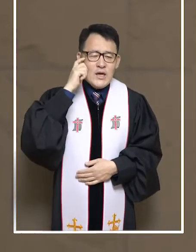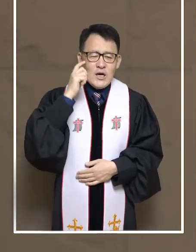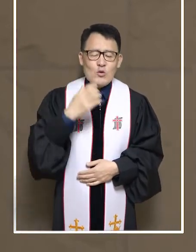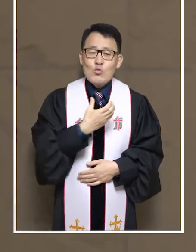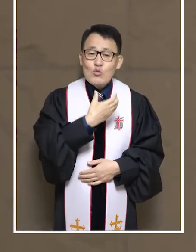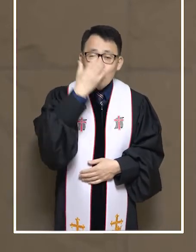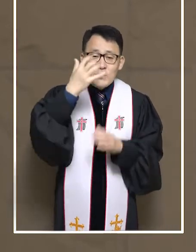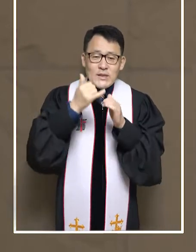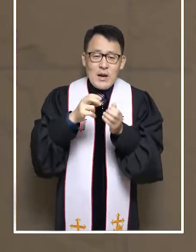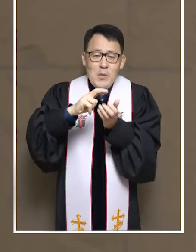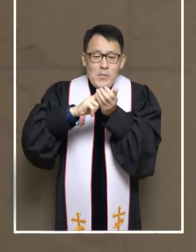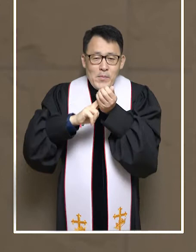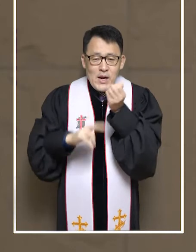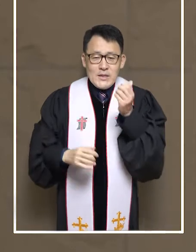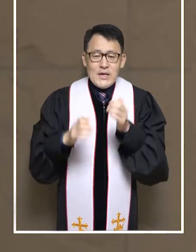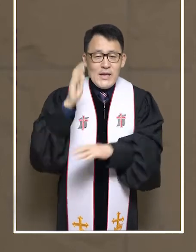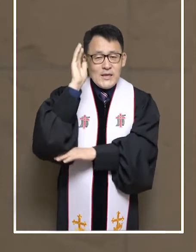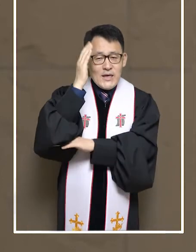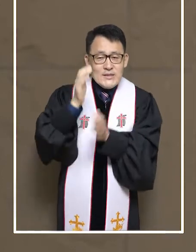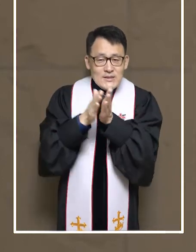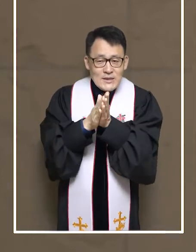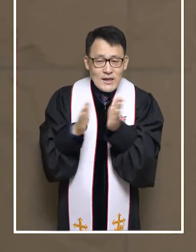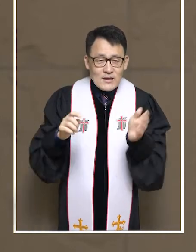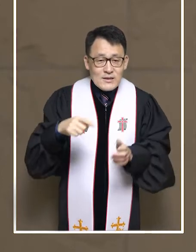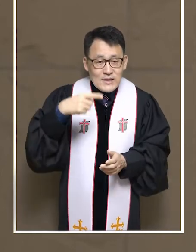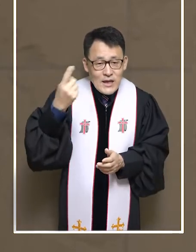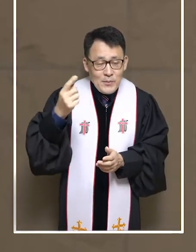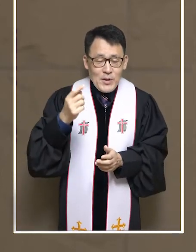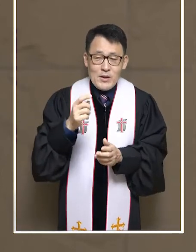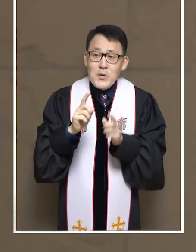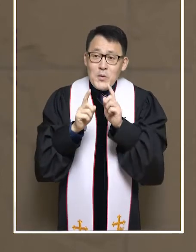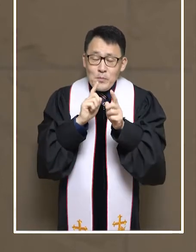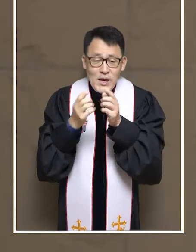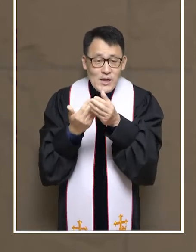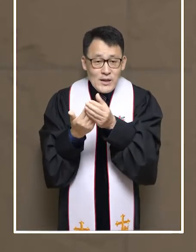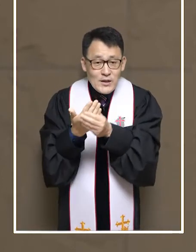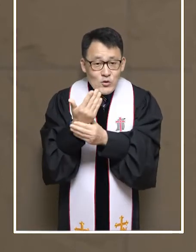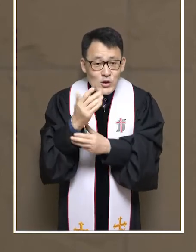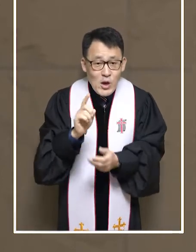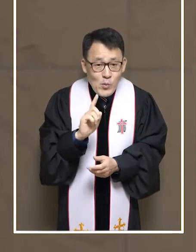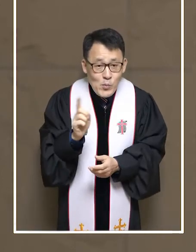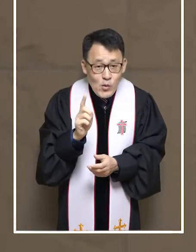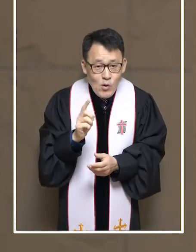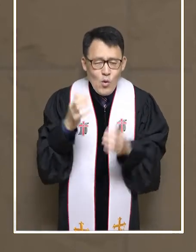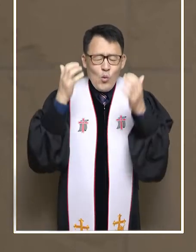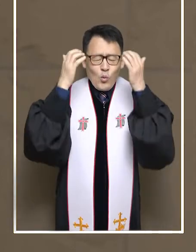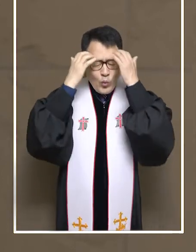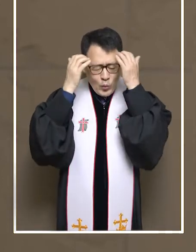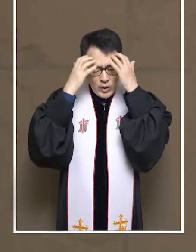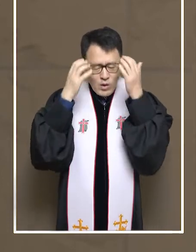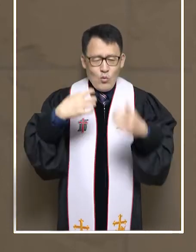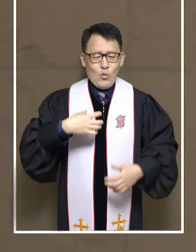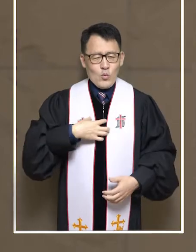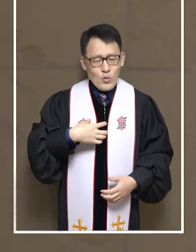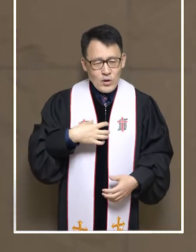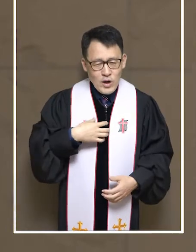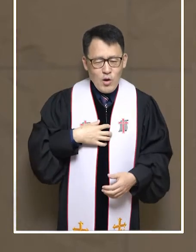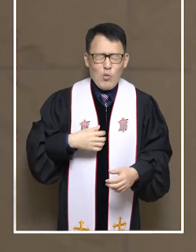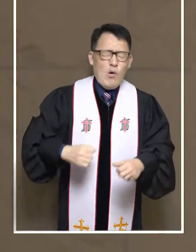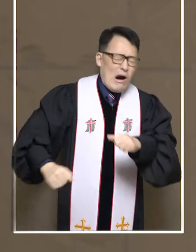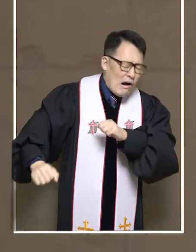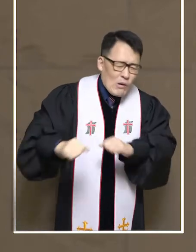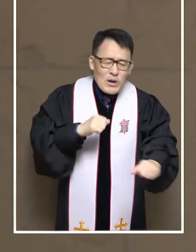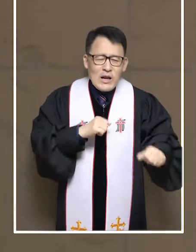생각에는 요셉이 팔렸다고 하는 이야기로 시작되니까 그 다음에 나오는 얘기는 그가 고통받고